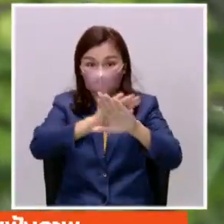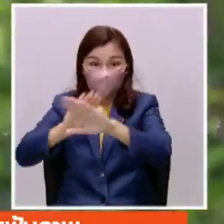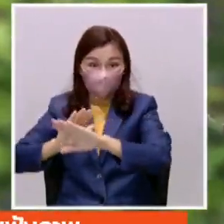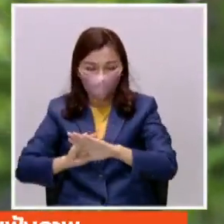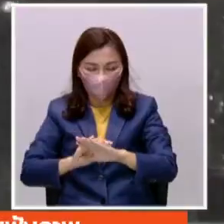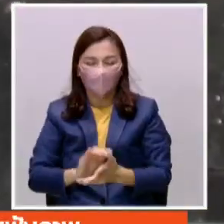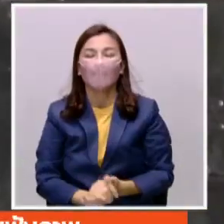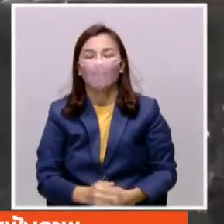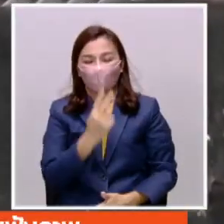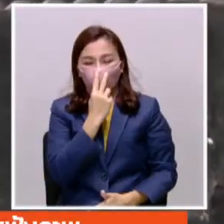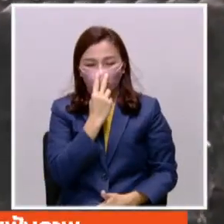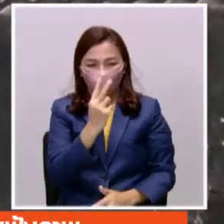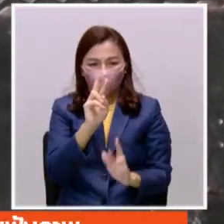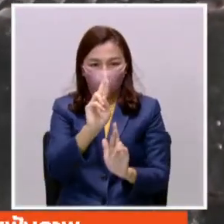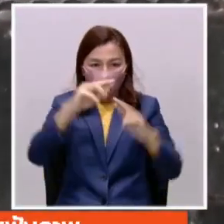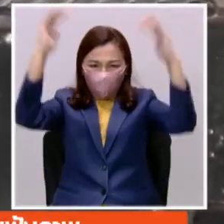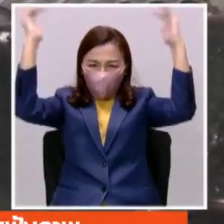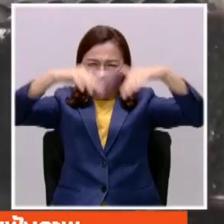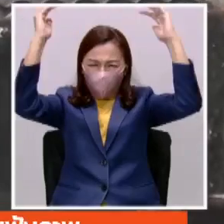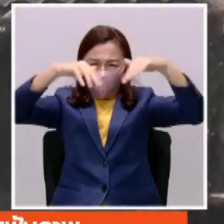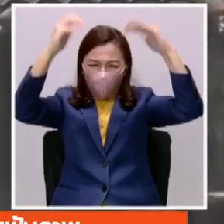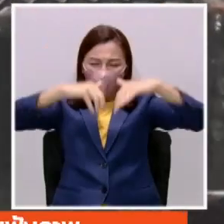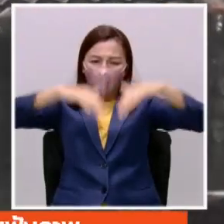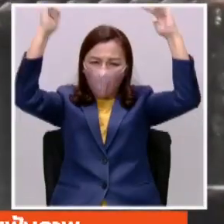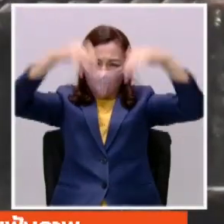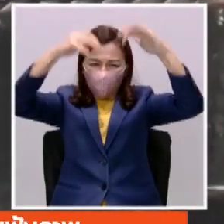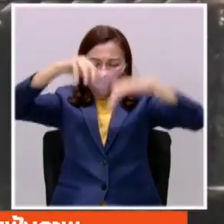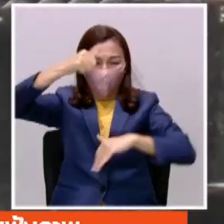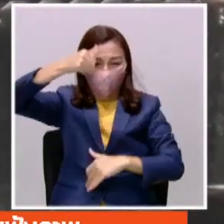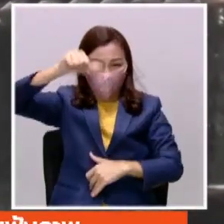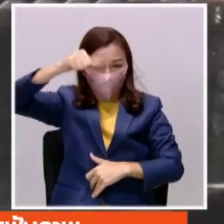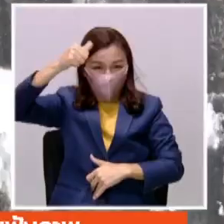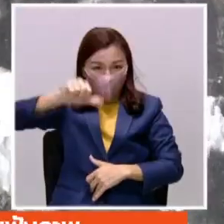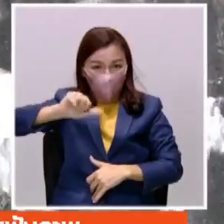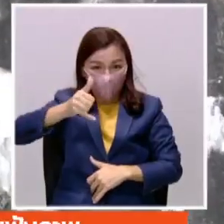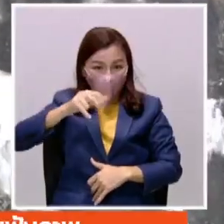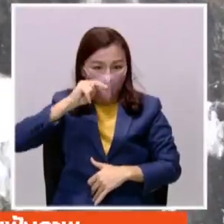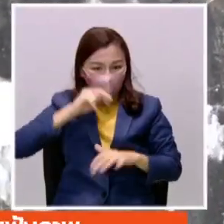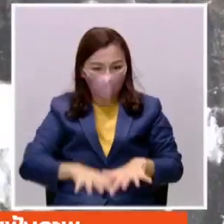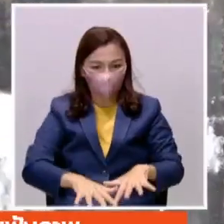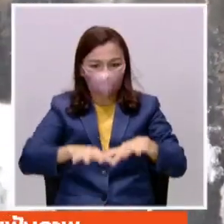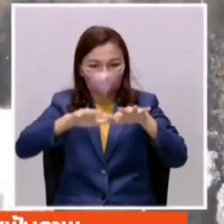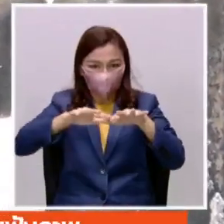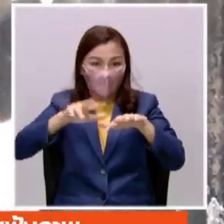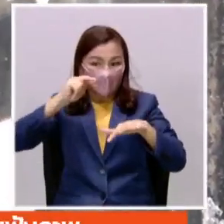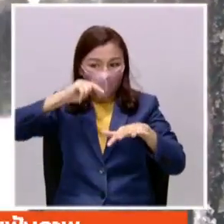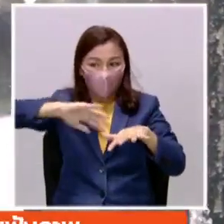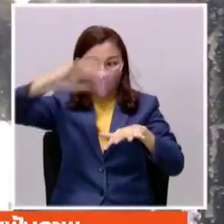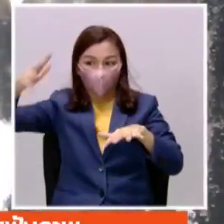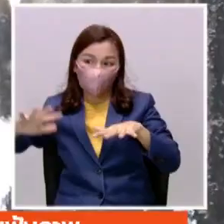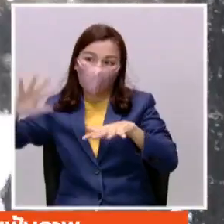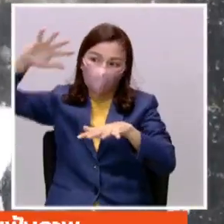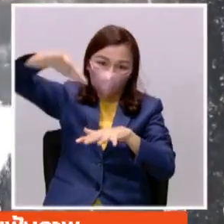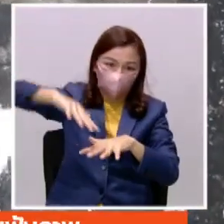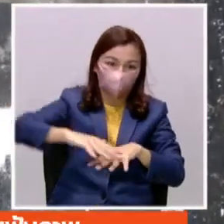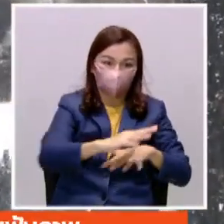กล่าวต้องระวังอันตรายจากฝนตกหนักและฝนที่ตกสะสมซึ่งอาจทำให้เกิดน้ำท่วมฉับพลันและน้ำป่าไหลหลาก